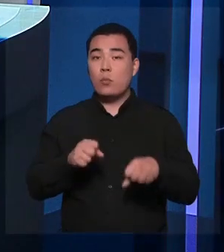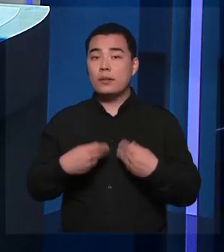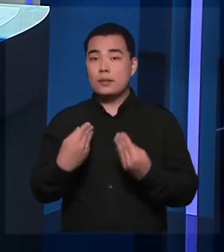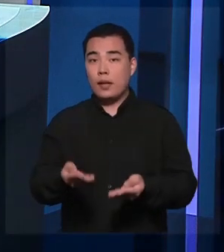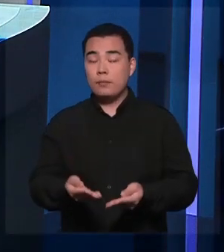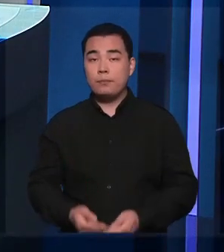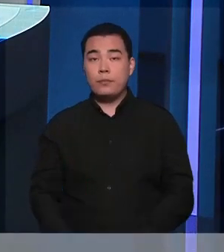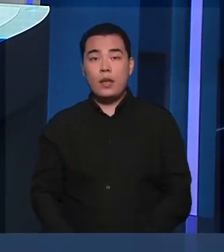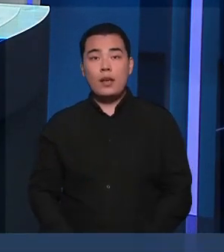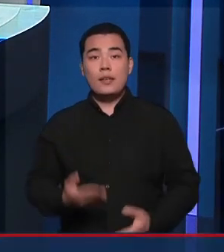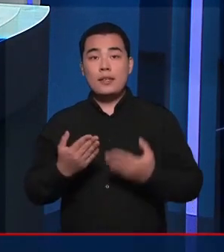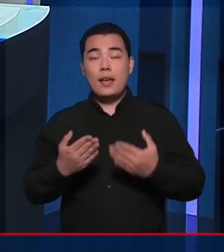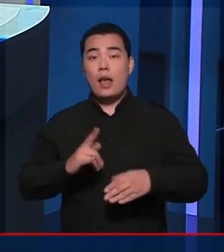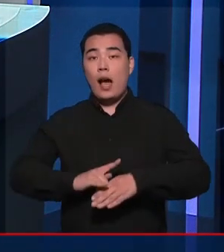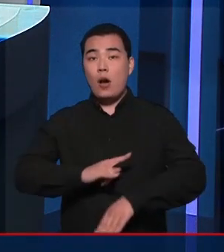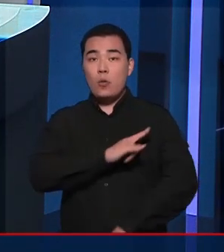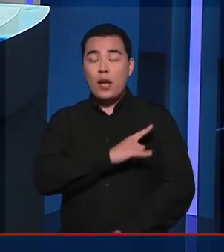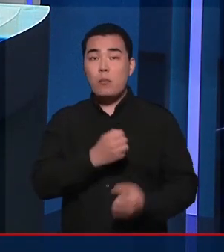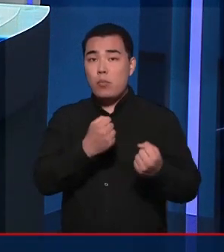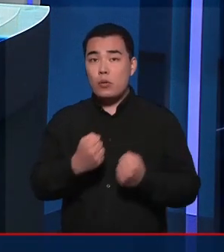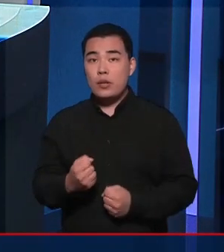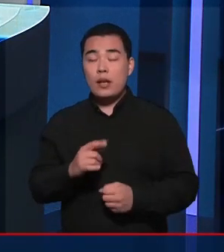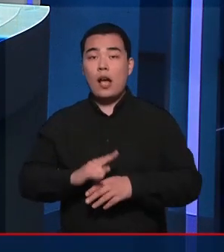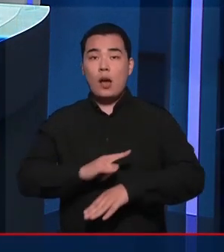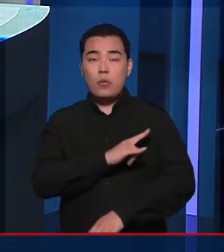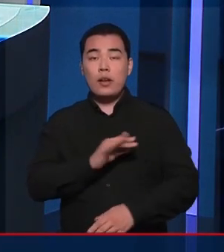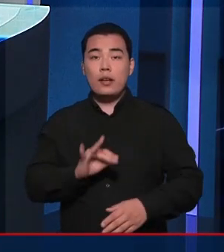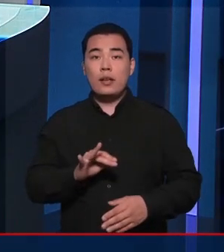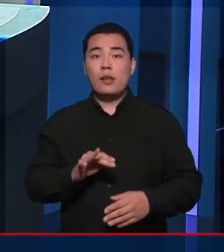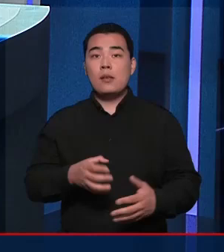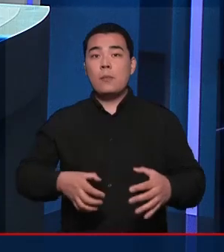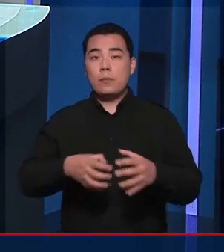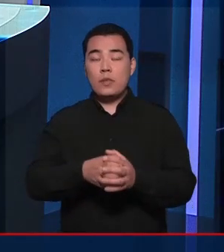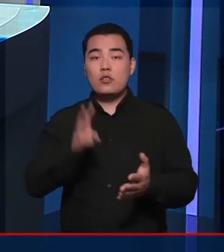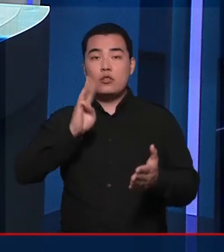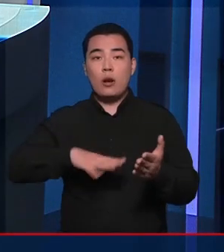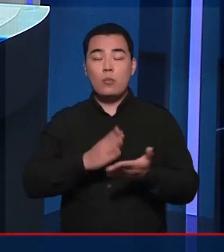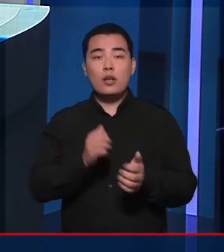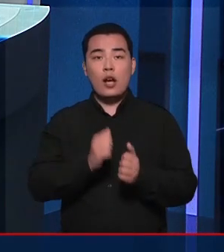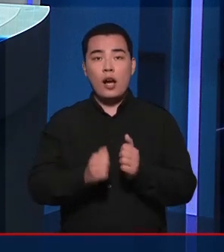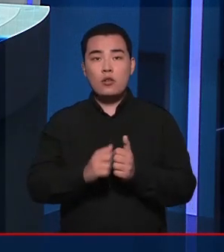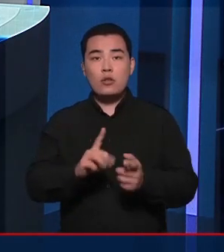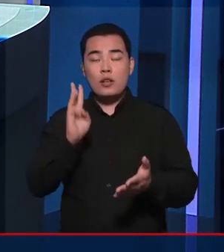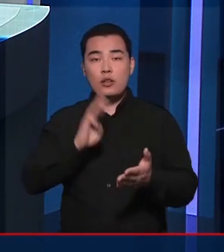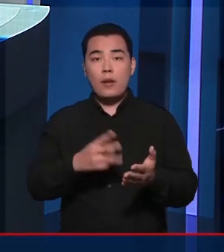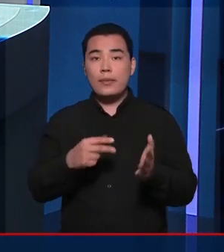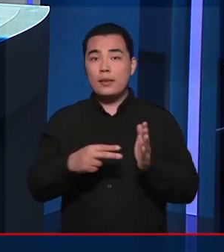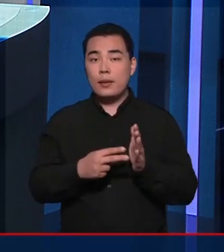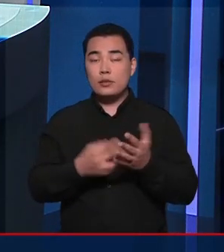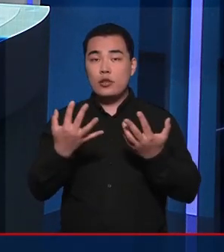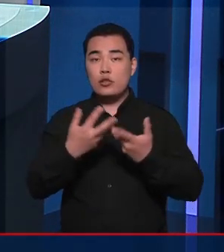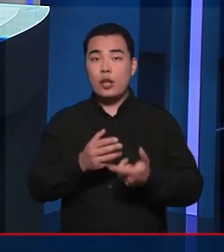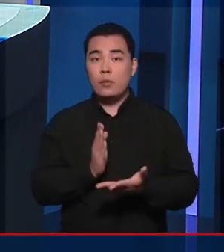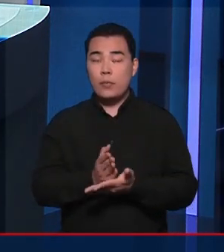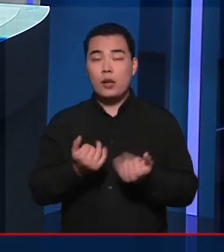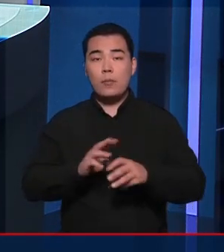Енді рейс кешіксе әуежайда, әуе компаниясы да жазаланады. Қазір әр мәселеге қарай салынатын айыппұлдың мөлшері есептеліп жатыр.